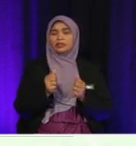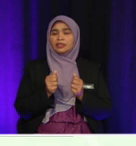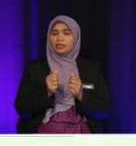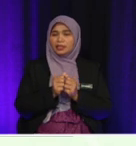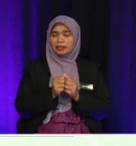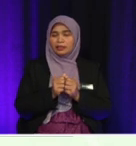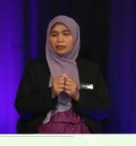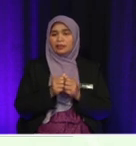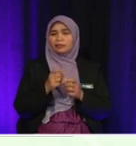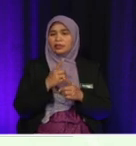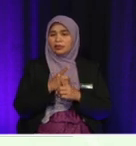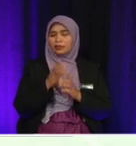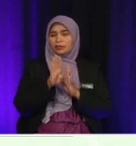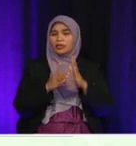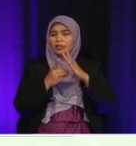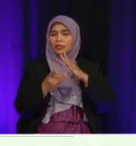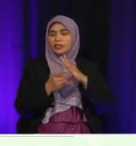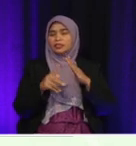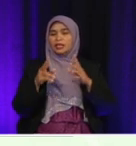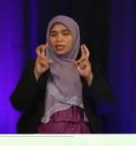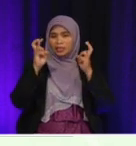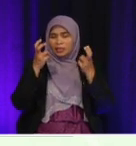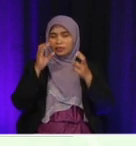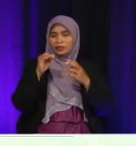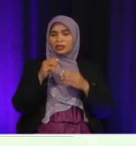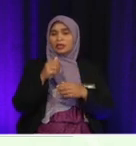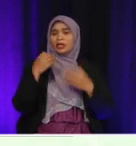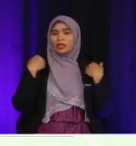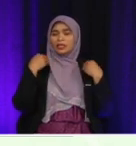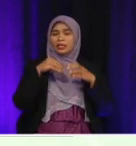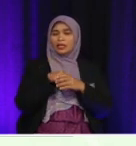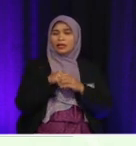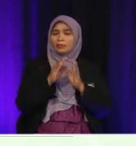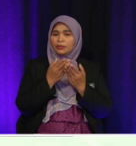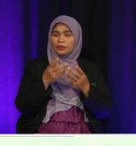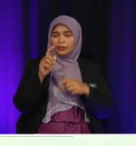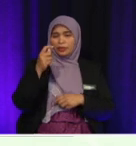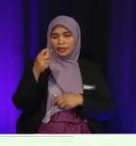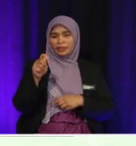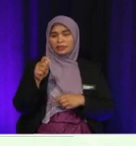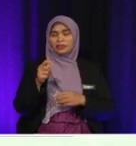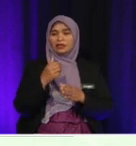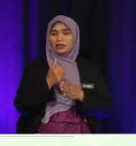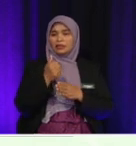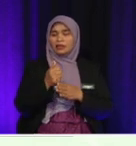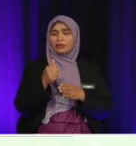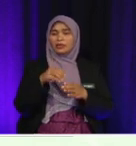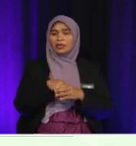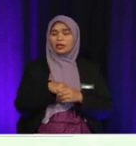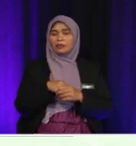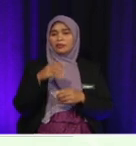jawapan Anda berdasarkan tajuk yang ada dalam buku teks ataupun yang ada dalam